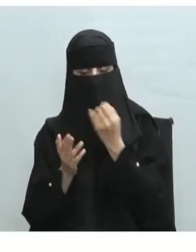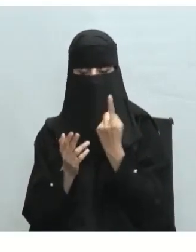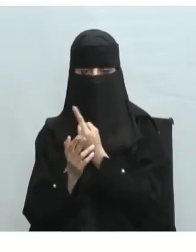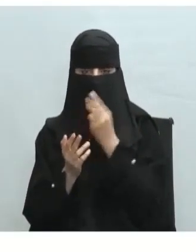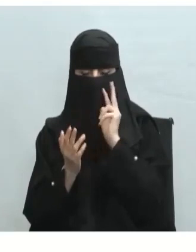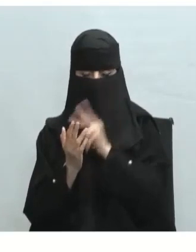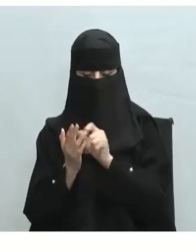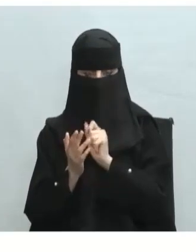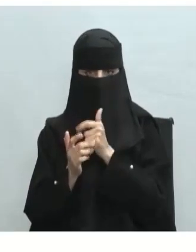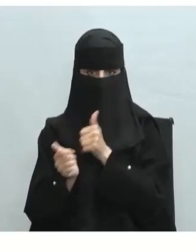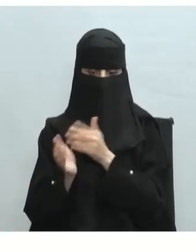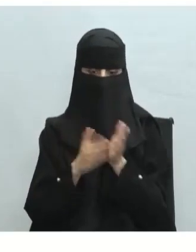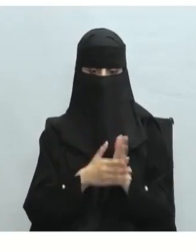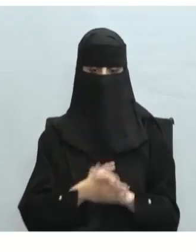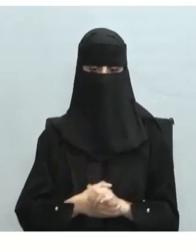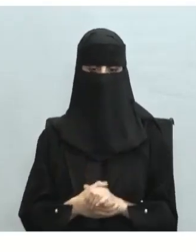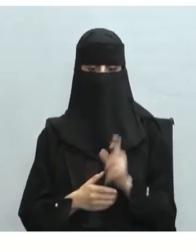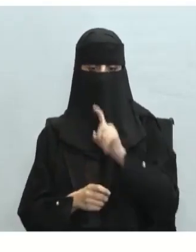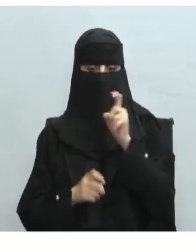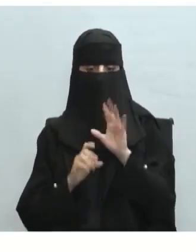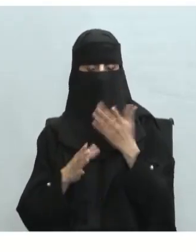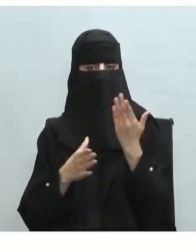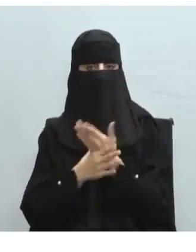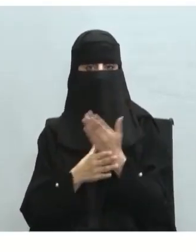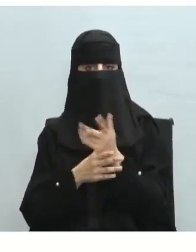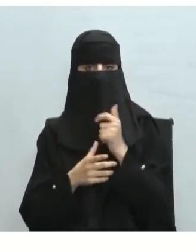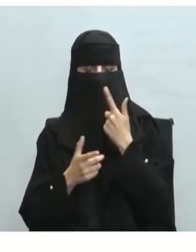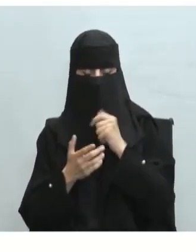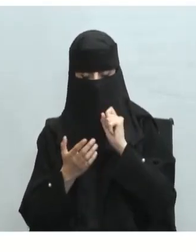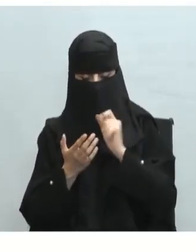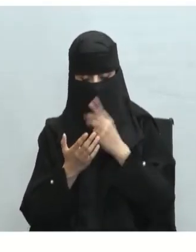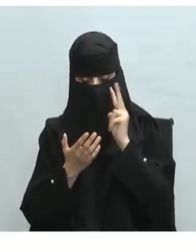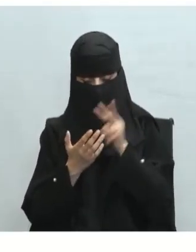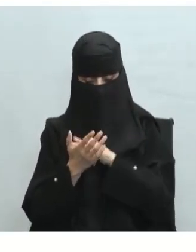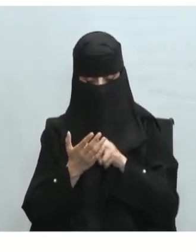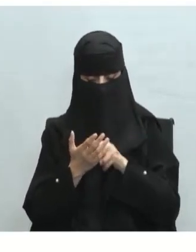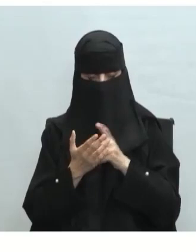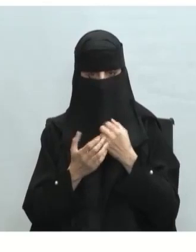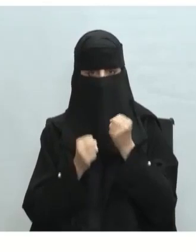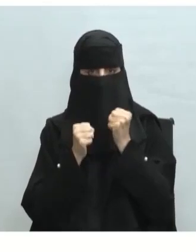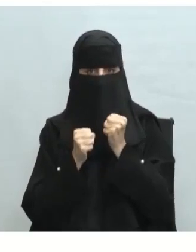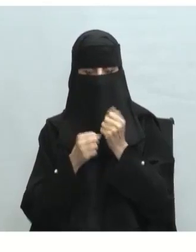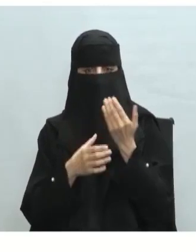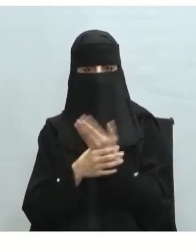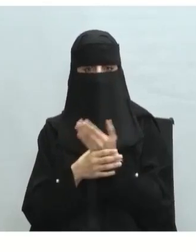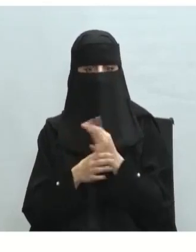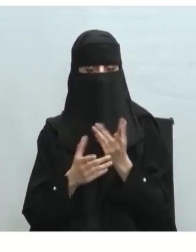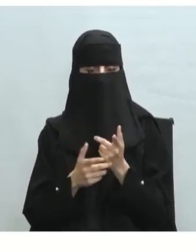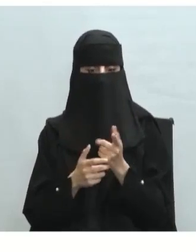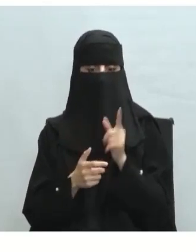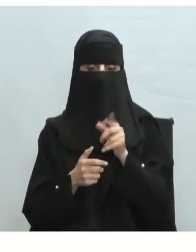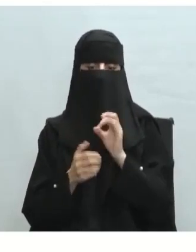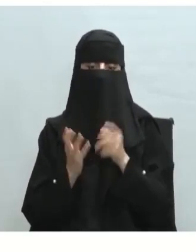الوارده جميل هنا ما الاسباب التي تحول دون قراءتنا باقصى سرعه ممكنه لدينا وهنا كتبت بسرعه زملاء م كتبوها